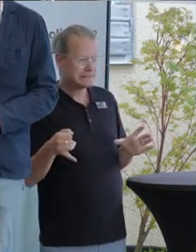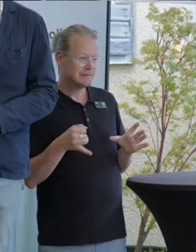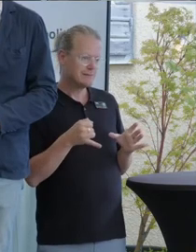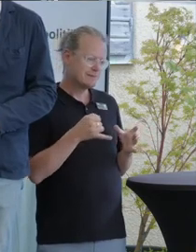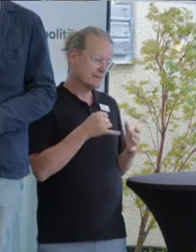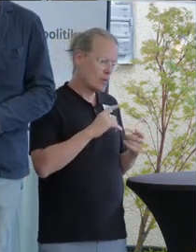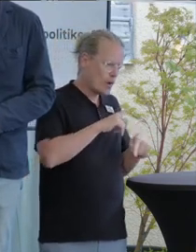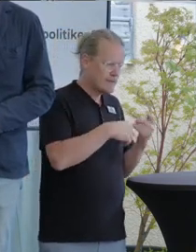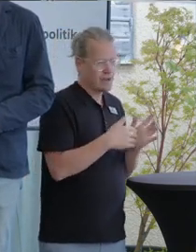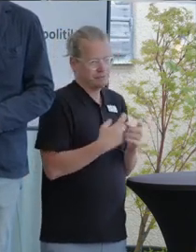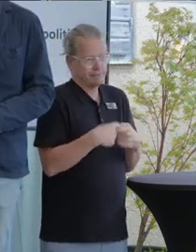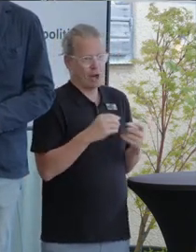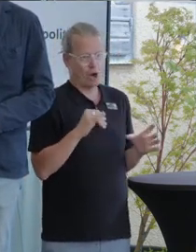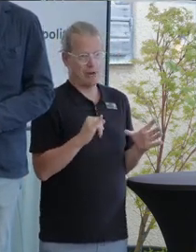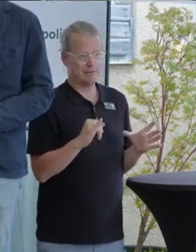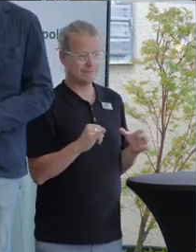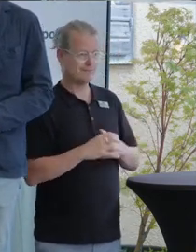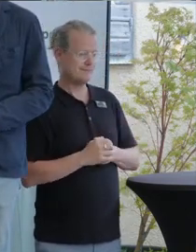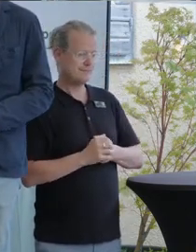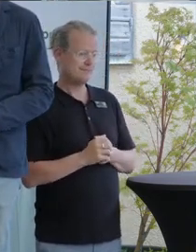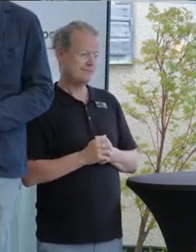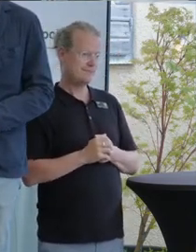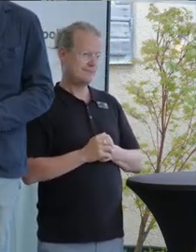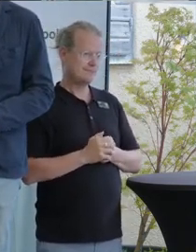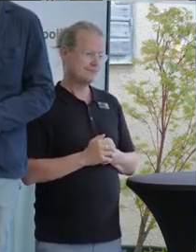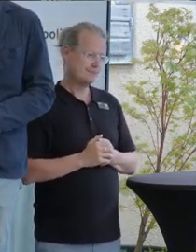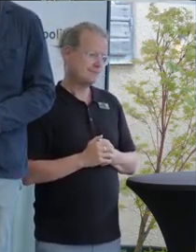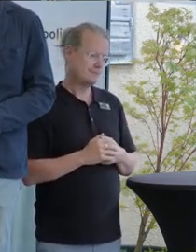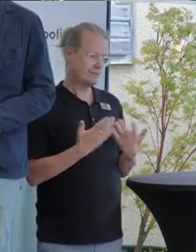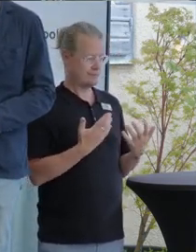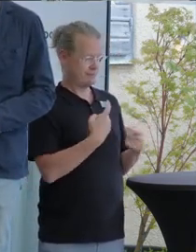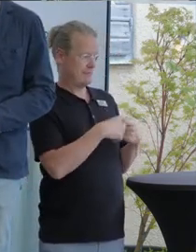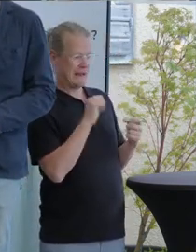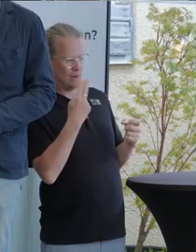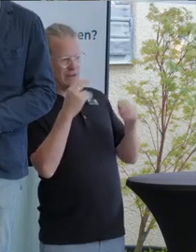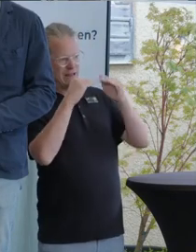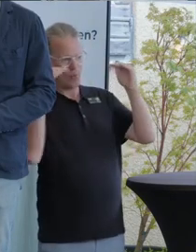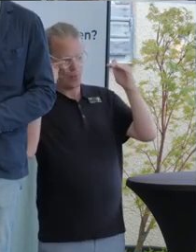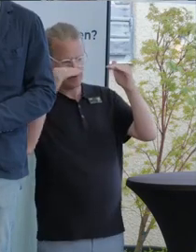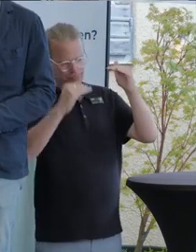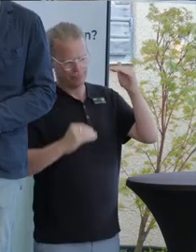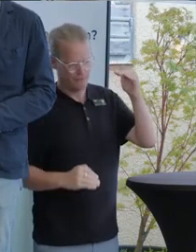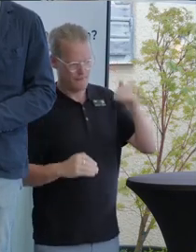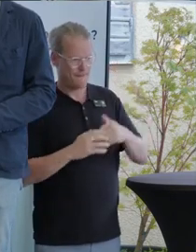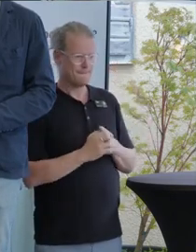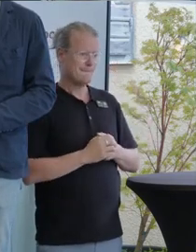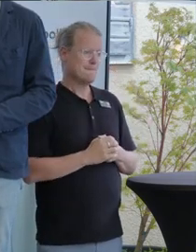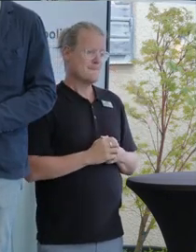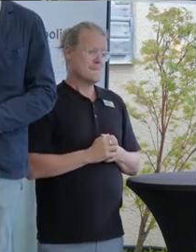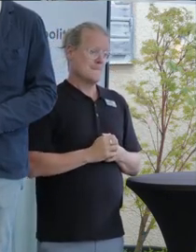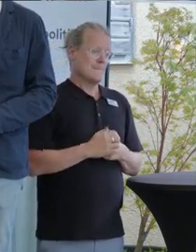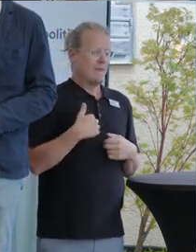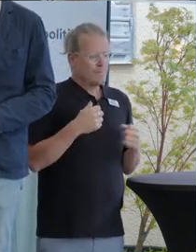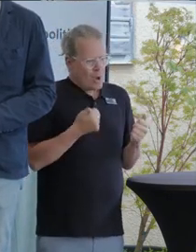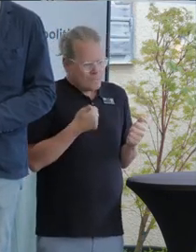ett gemensamt arbete, inte minst på EU-nivå, för att få säkerställa att vi får likvärdiga förutsättningar.